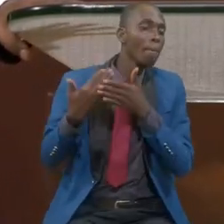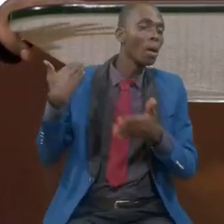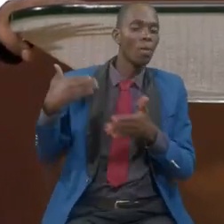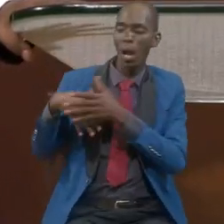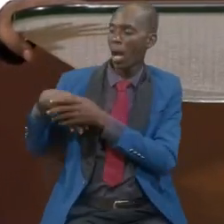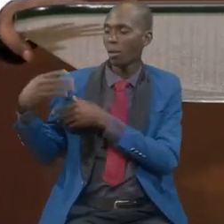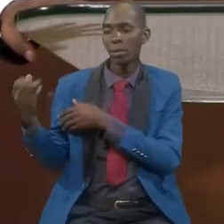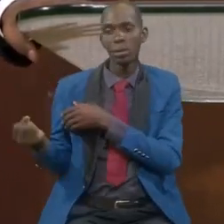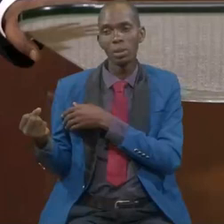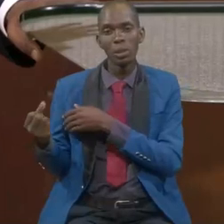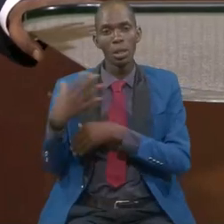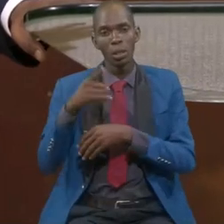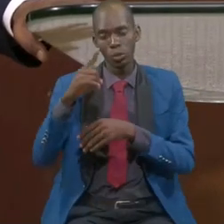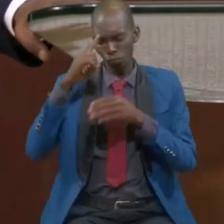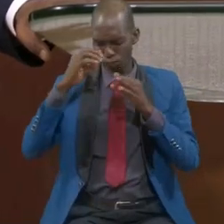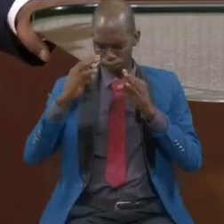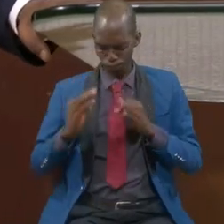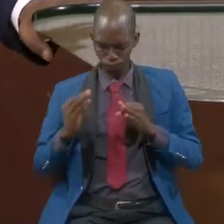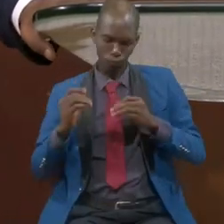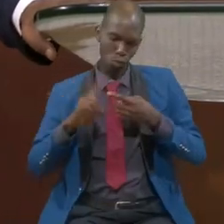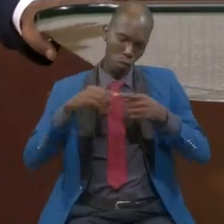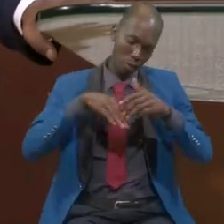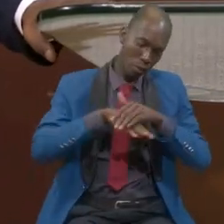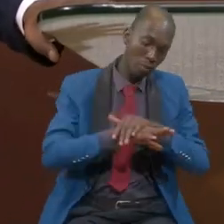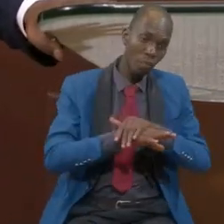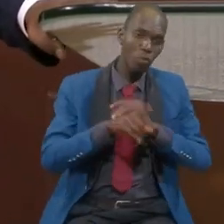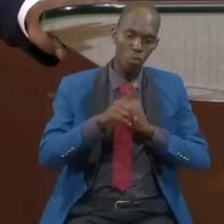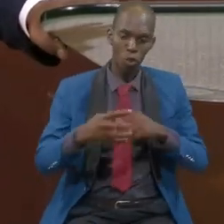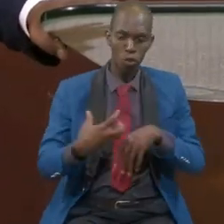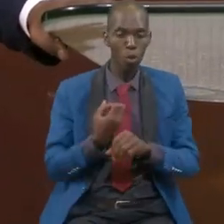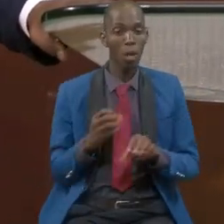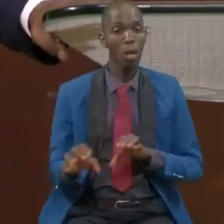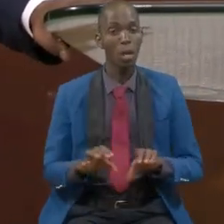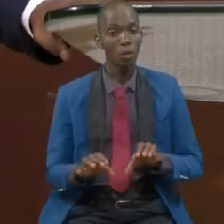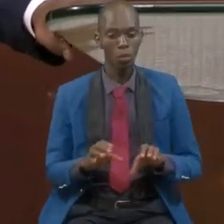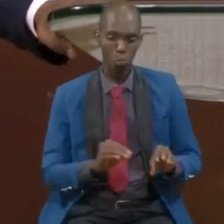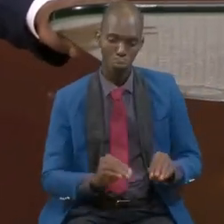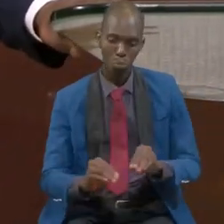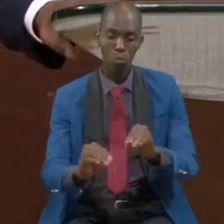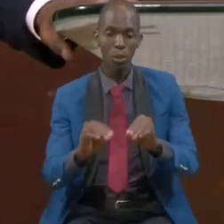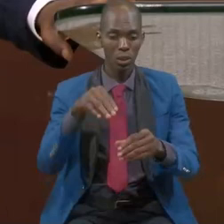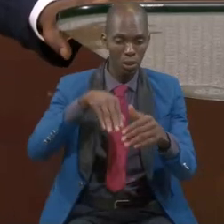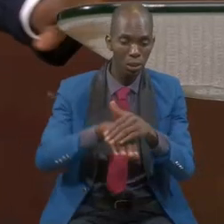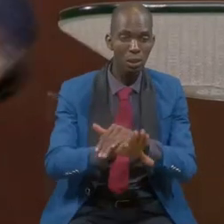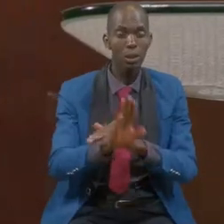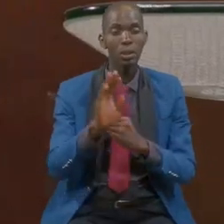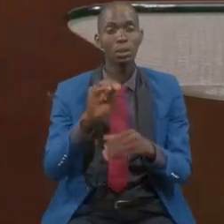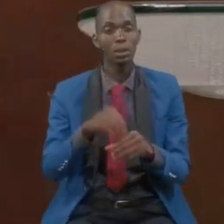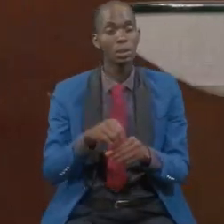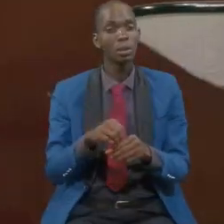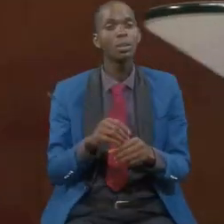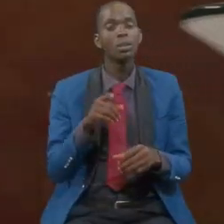dehors. Vous avez décidé d'entrer. Alors, vous vous mettez à l'action.